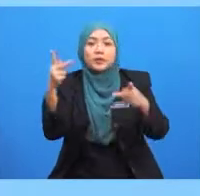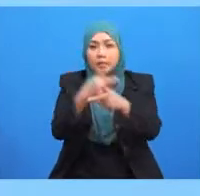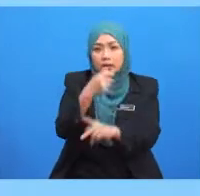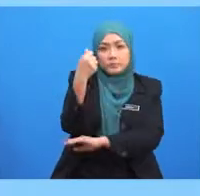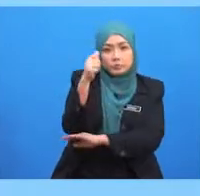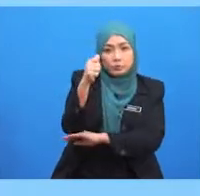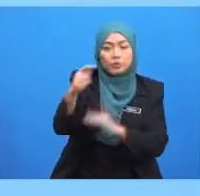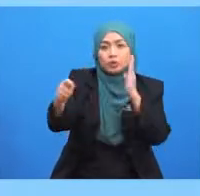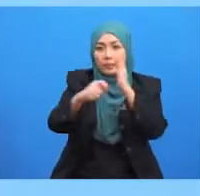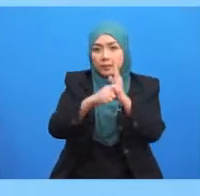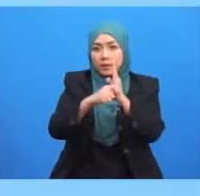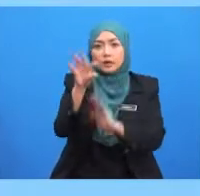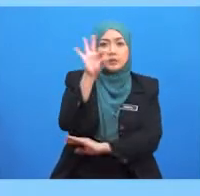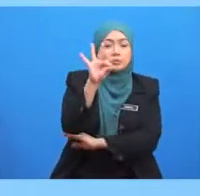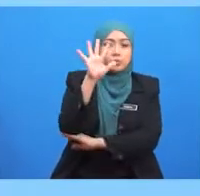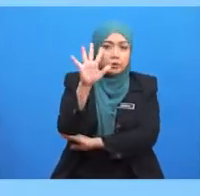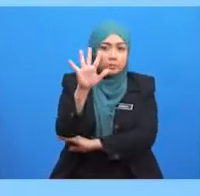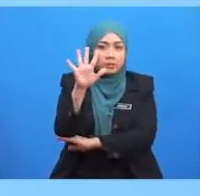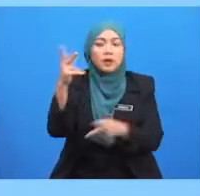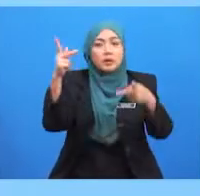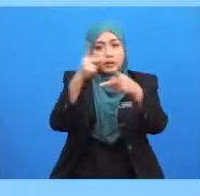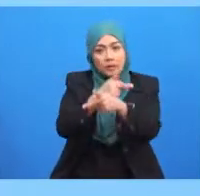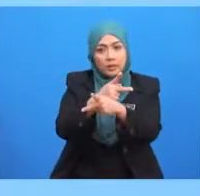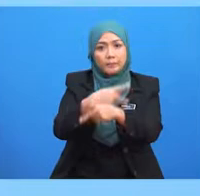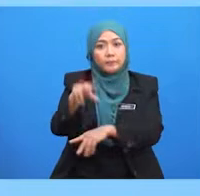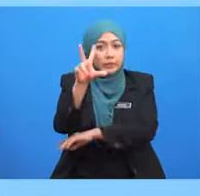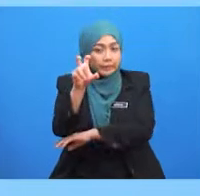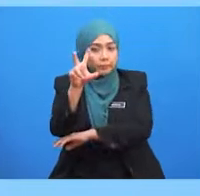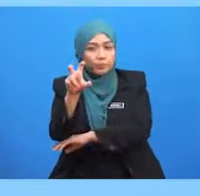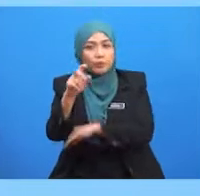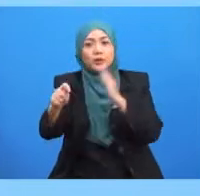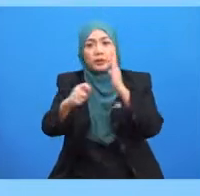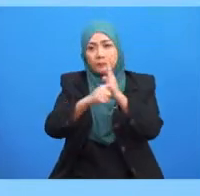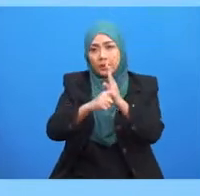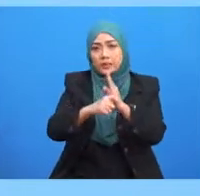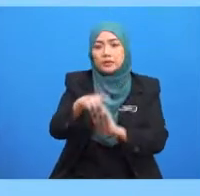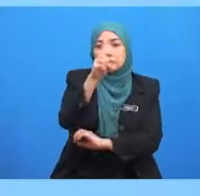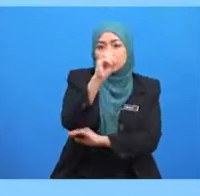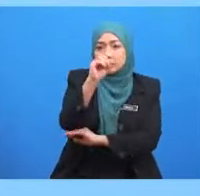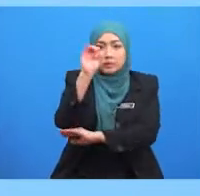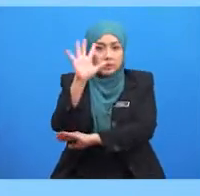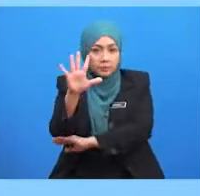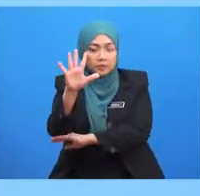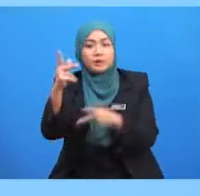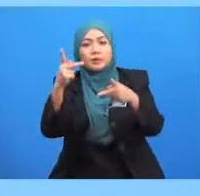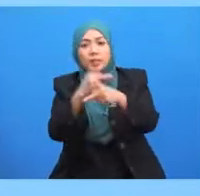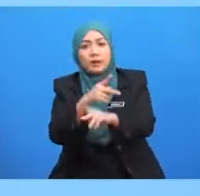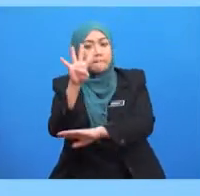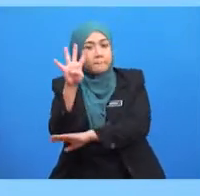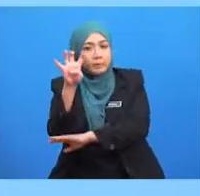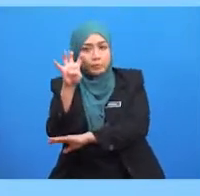10 Plus 95 jarak 30 tambah satu slime